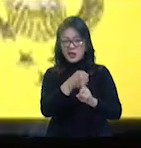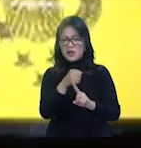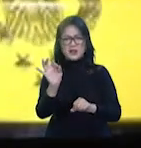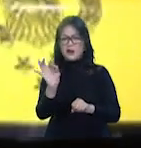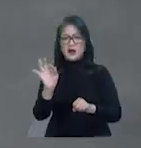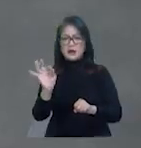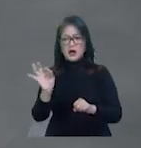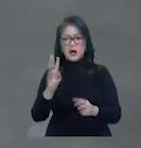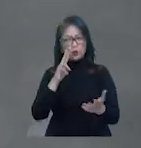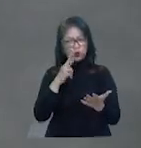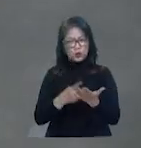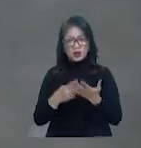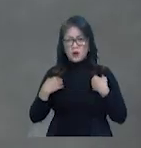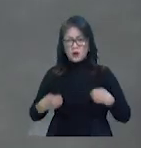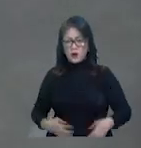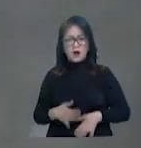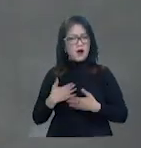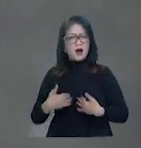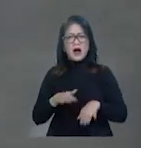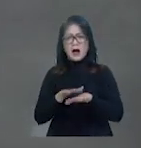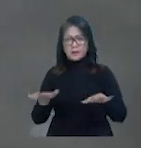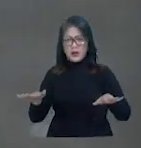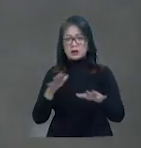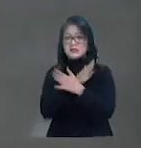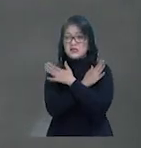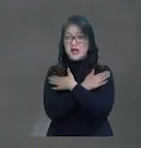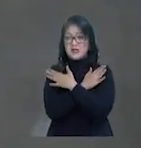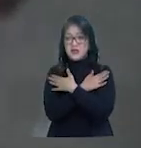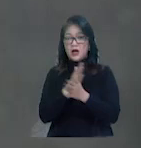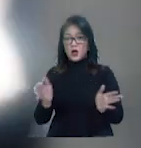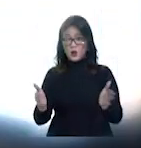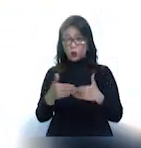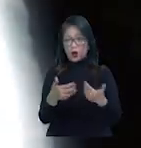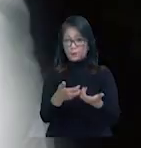ditemukan. Jenazah ditemukan di empat posisi yang berbeda.